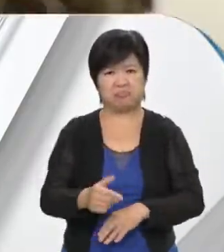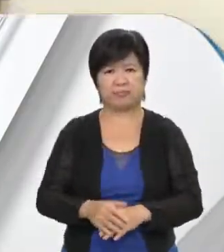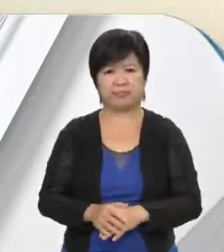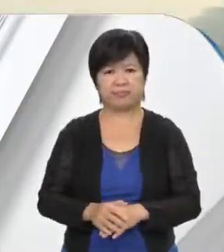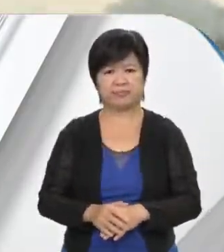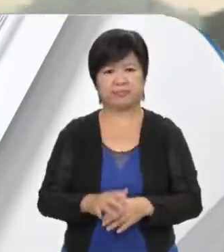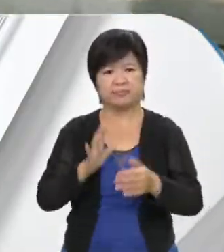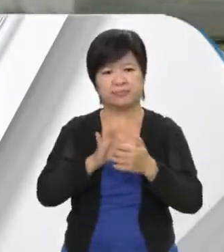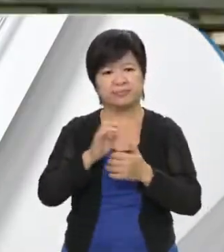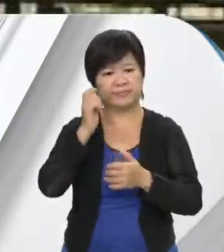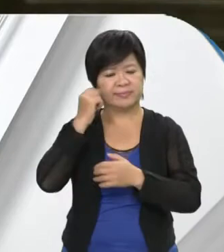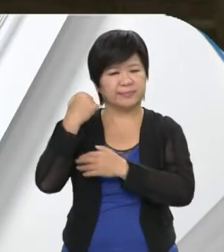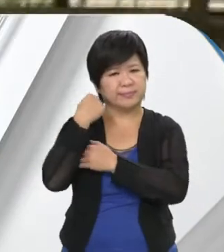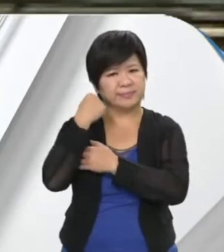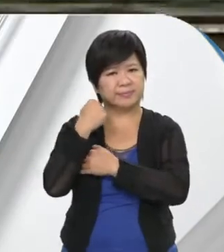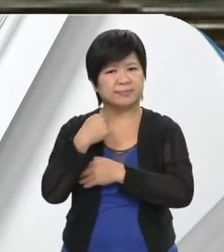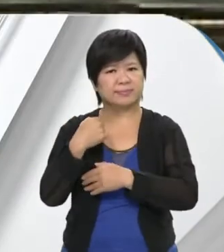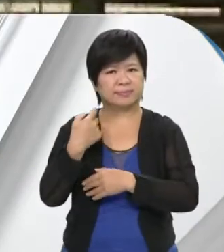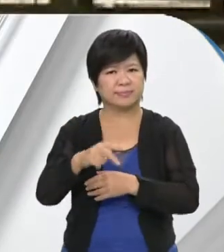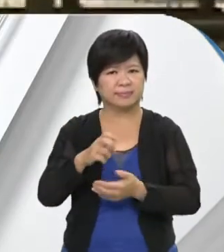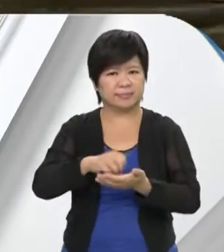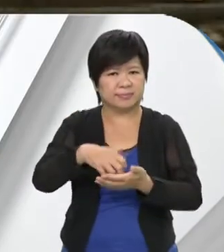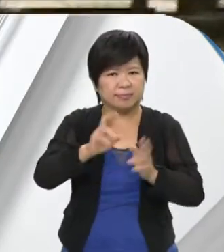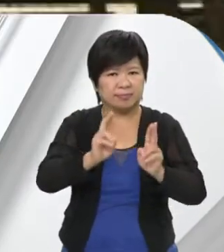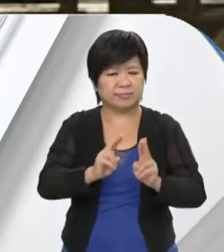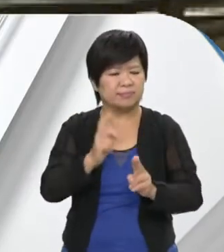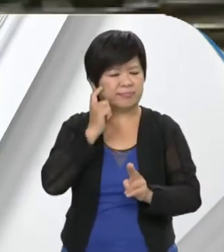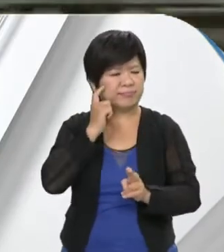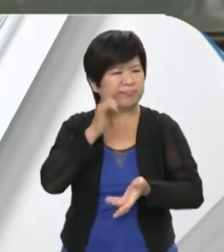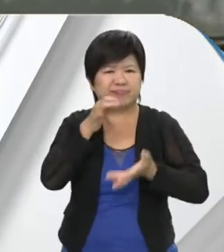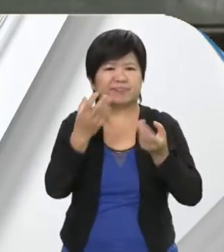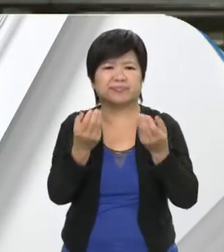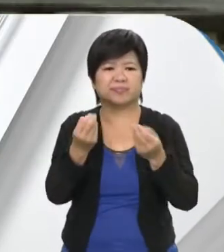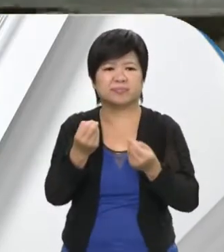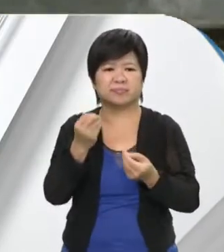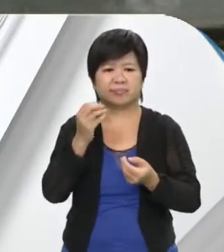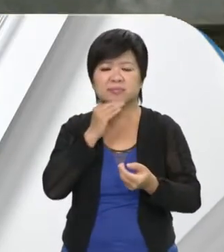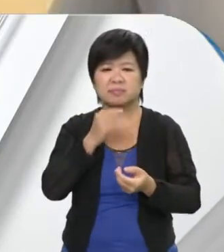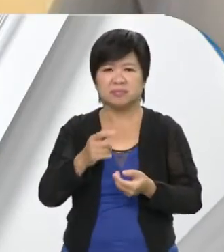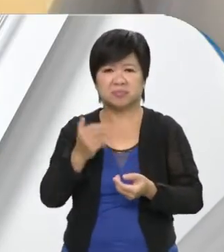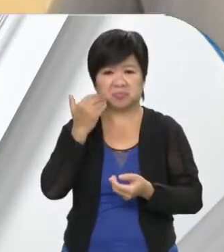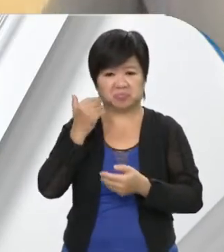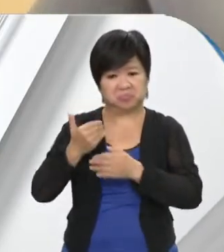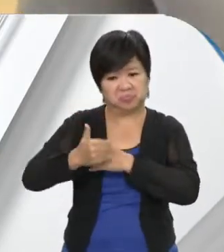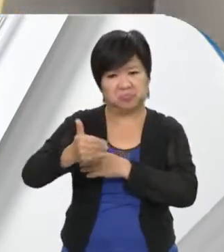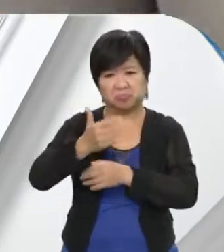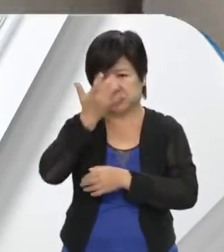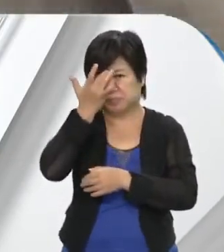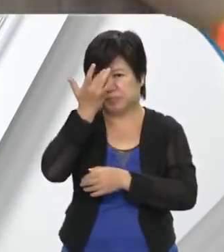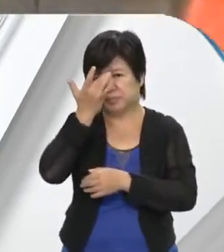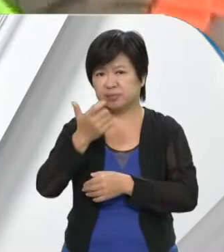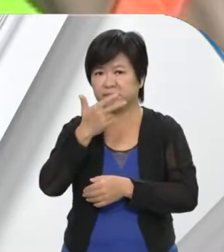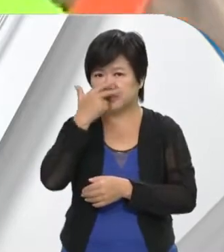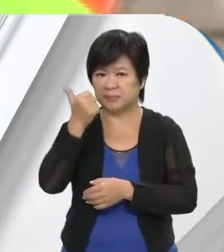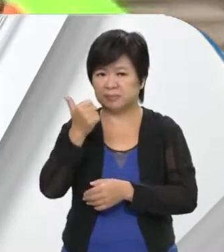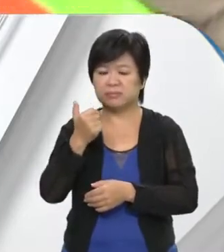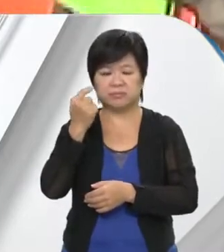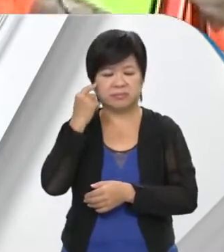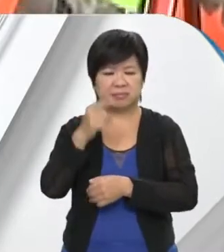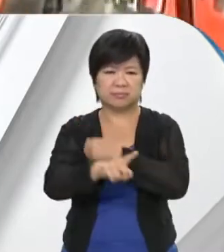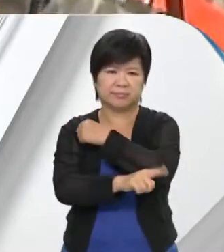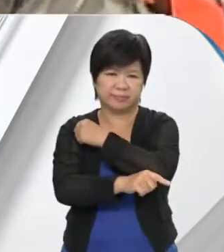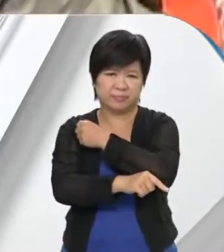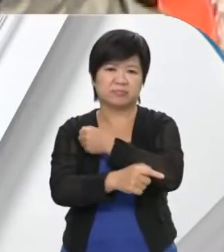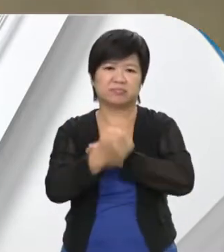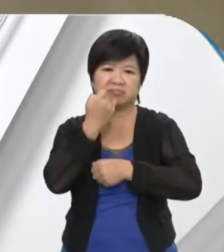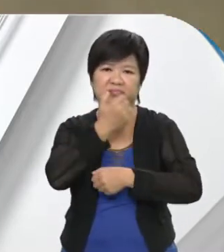虽然空调一下冇重新启动核能的计划。不过，香港能源转型前途有变化，耐心地喊起老汉呢，宽走亲民